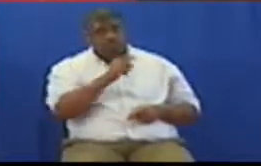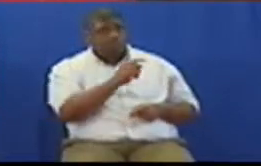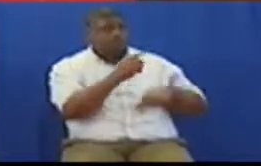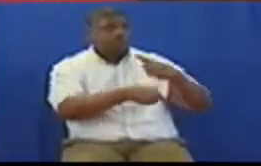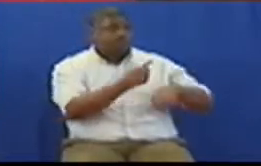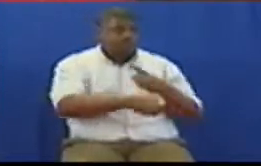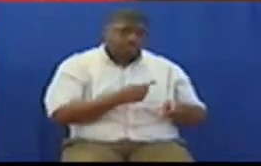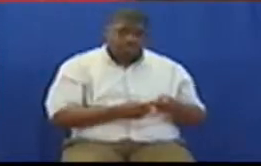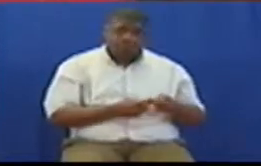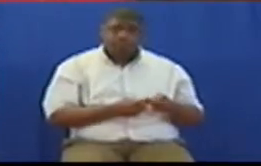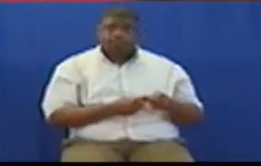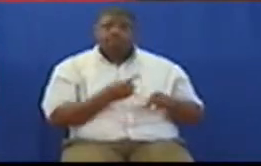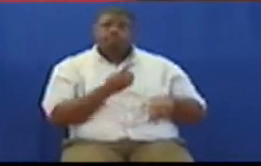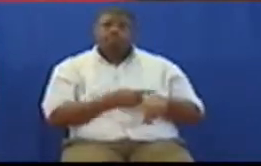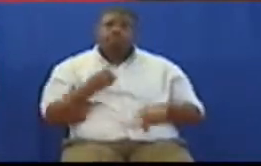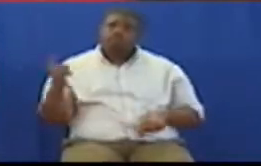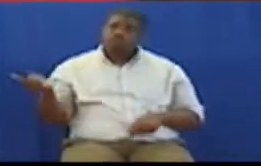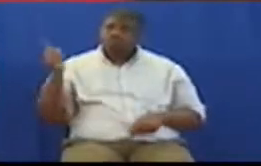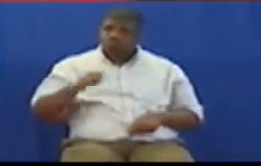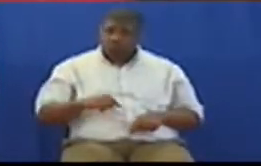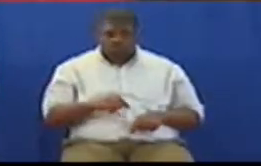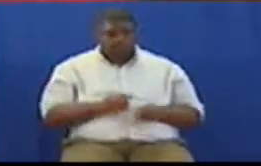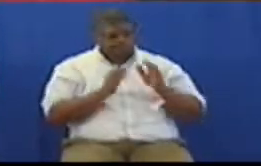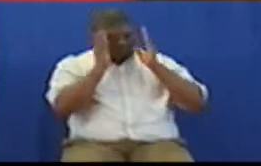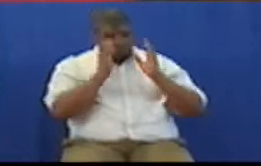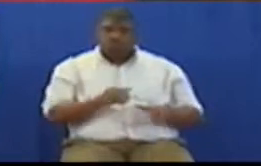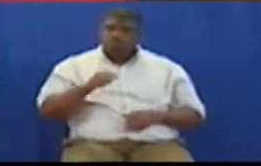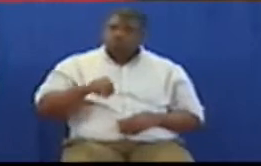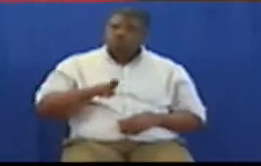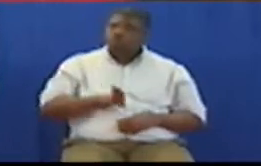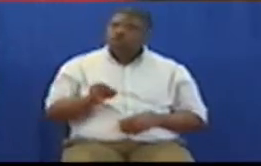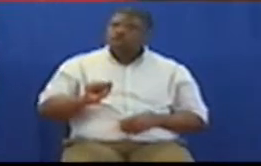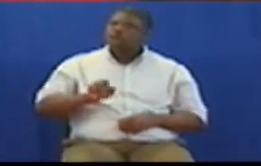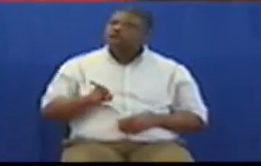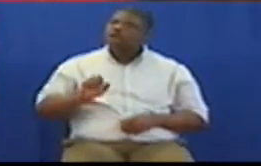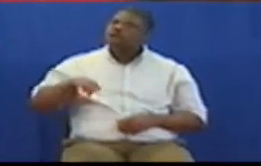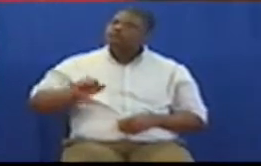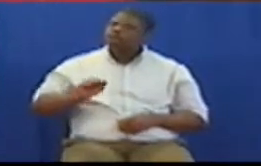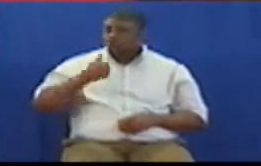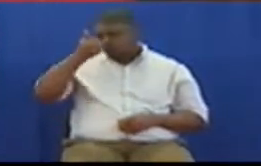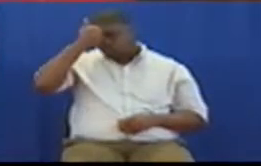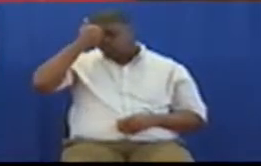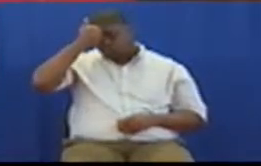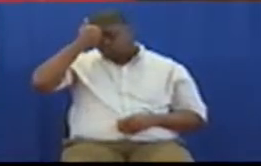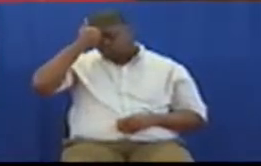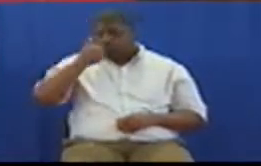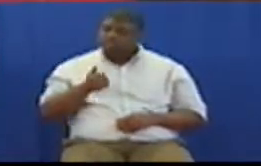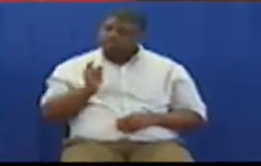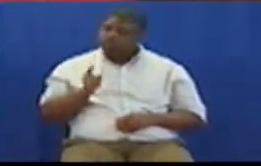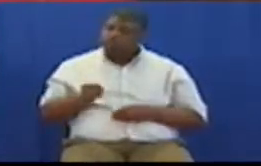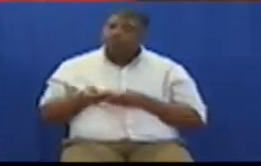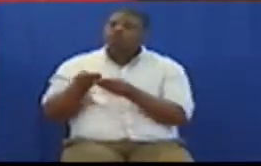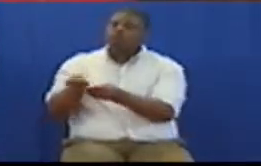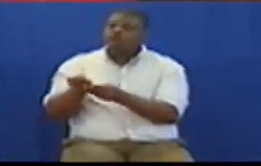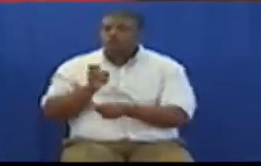utakuwa nawe katika bunge linalofuata. Mheshimiwa Denisa Mhagama, naomba record ya Hansard ijue kwamba nimekukabidhi hoja yangu